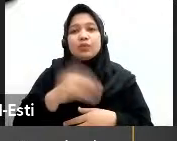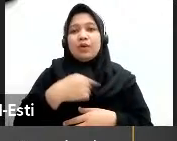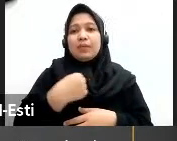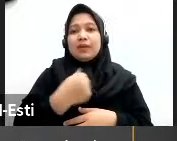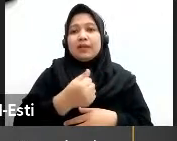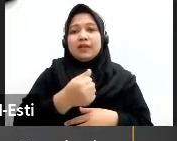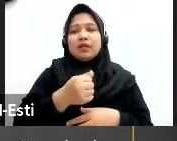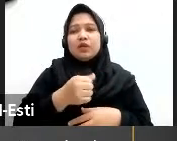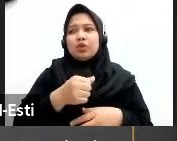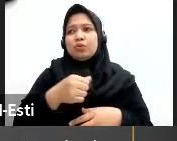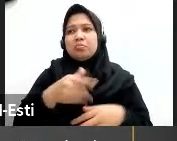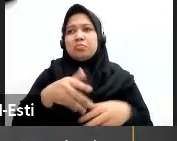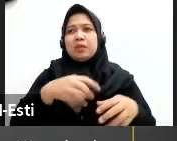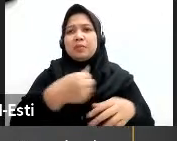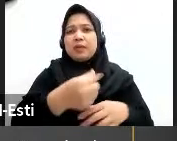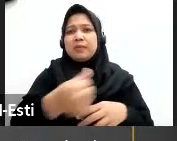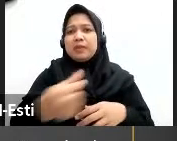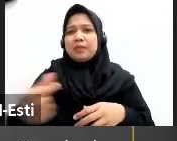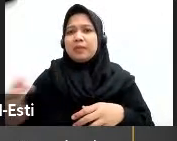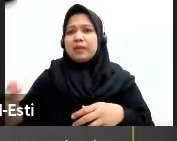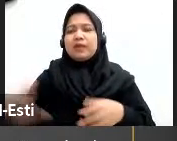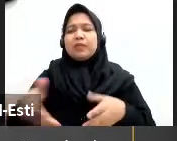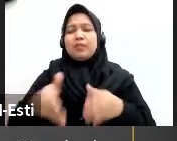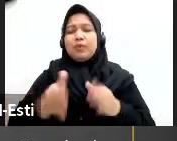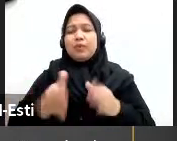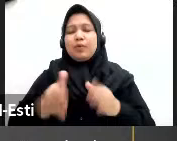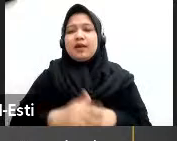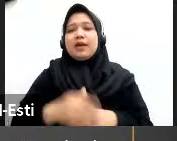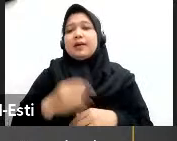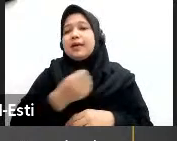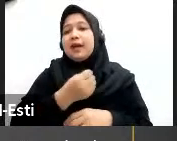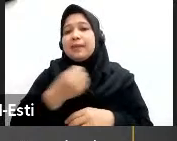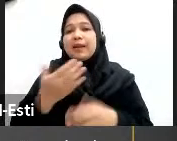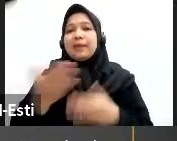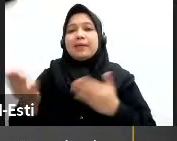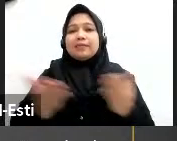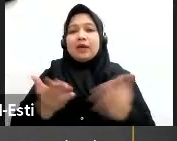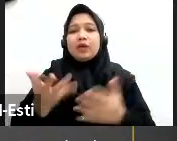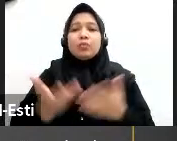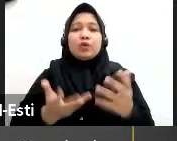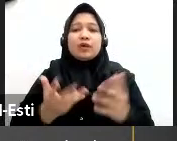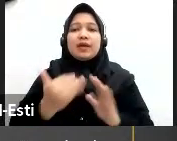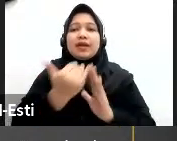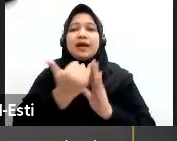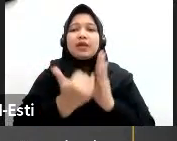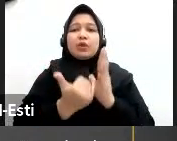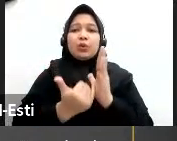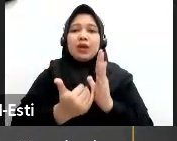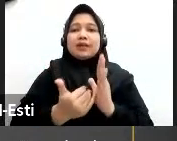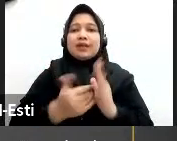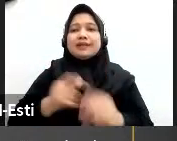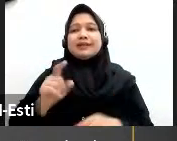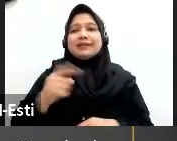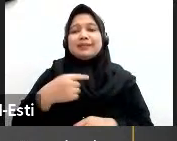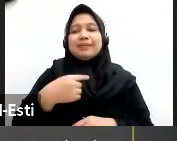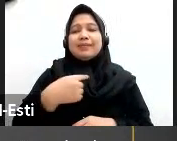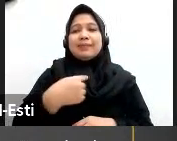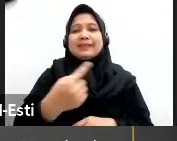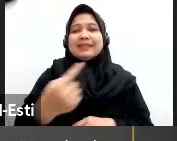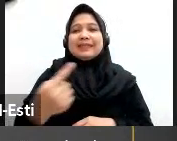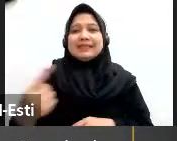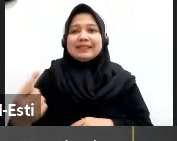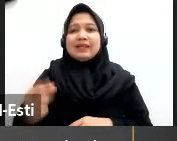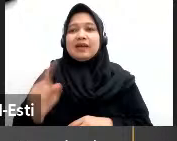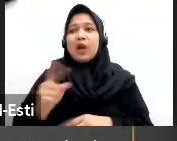barang yang ada di kamar beberapa service atau fitur mungkin punya kaosnya tersendiri kalau Bapa namanya kalau